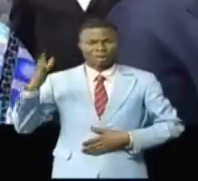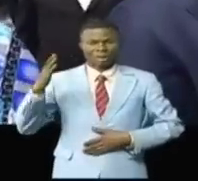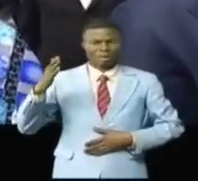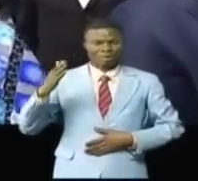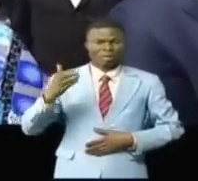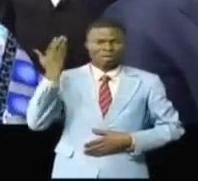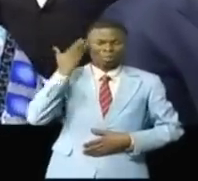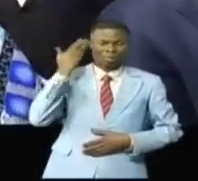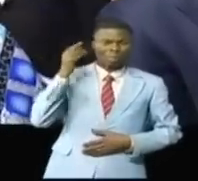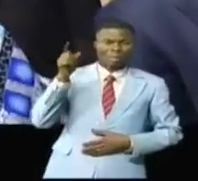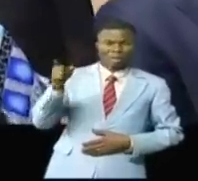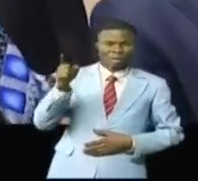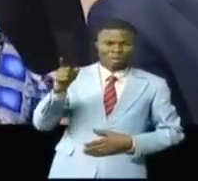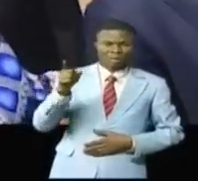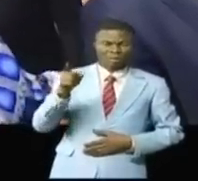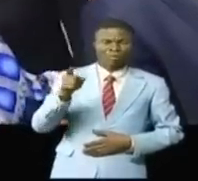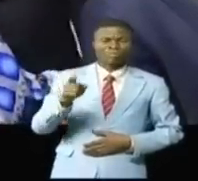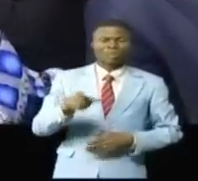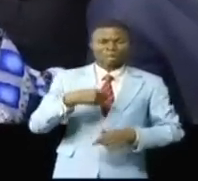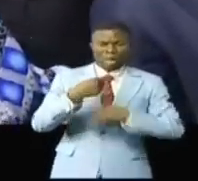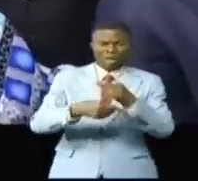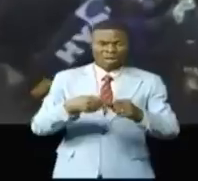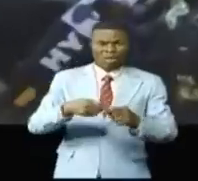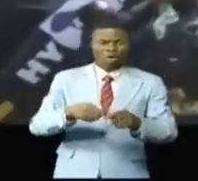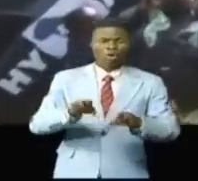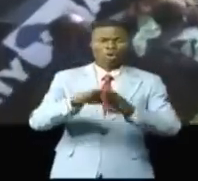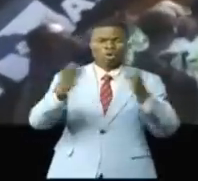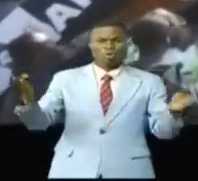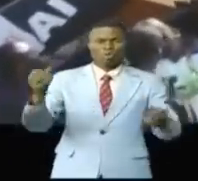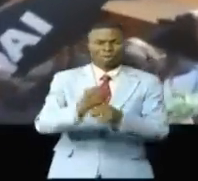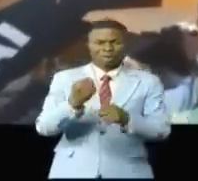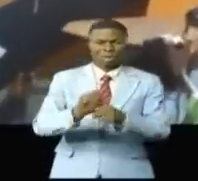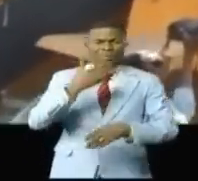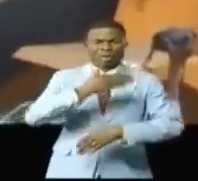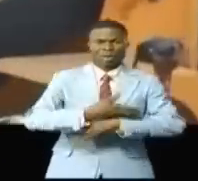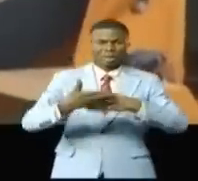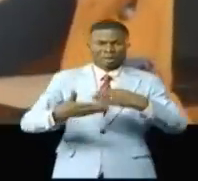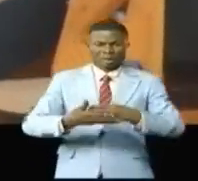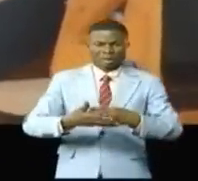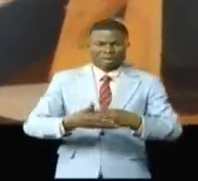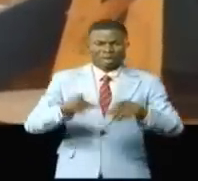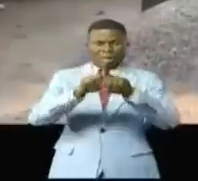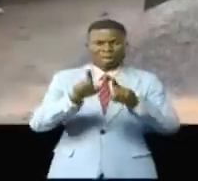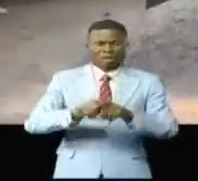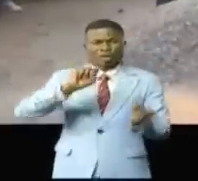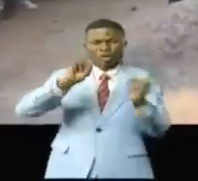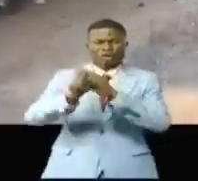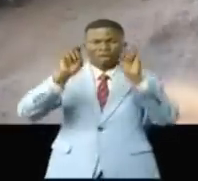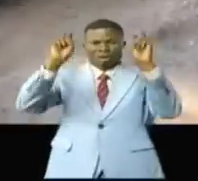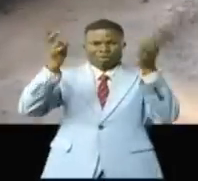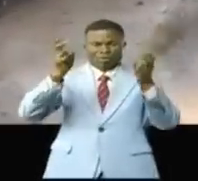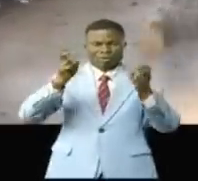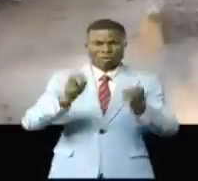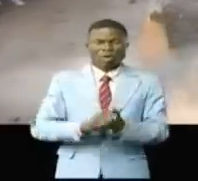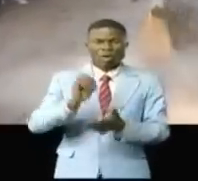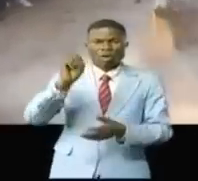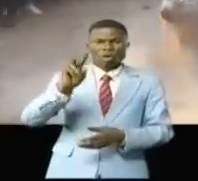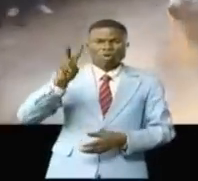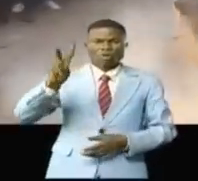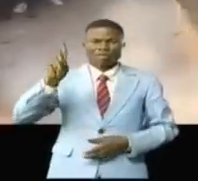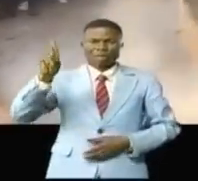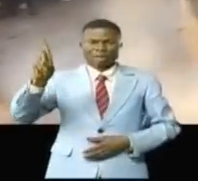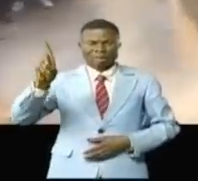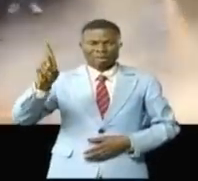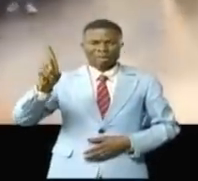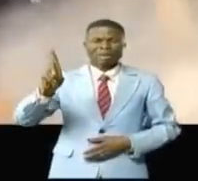Alexis Guissaro, a procédé au lancement de travaux de réhabilitation et de modernisation par l'Office des voiries et drainage,